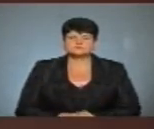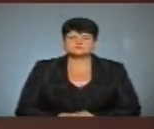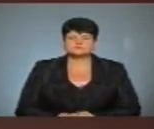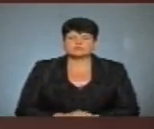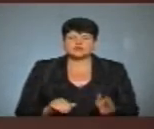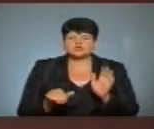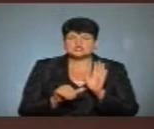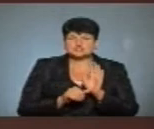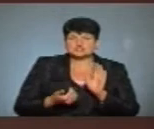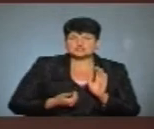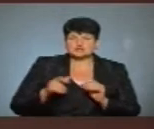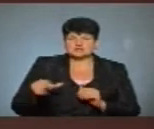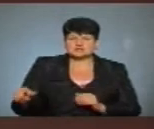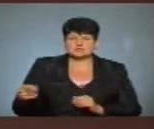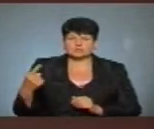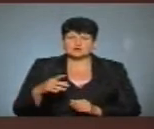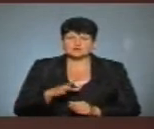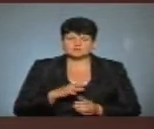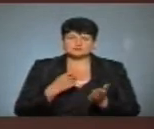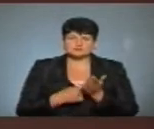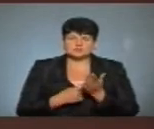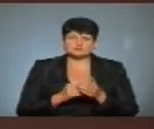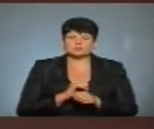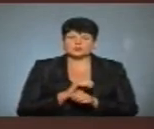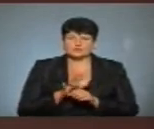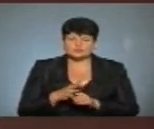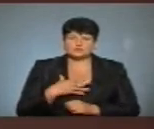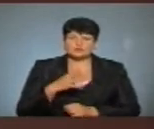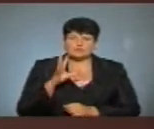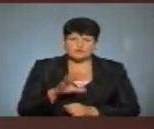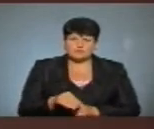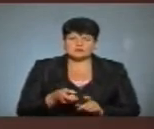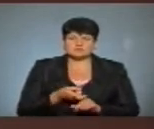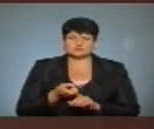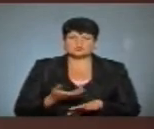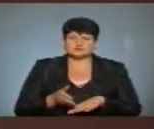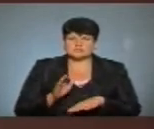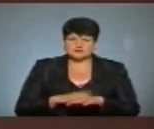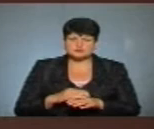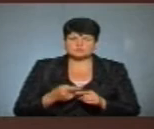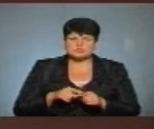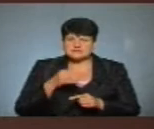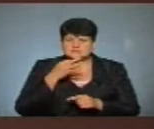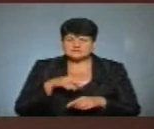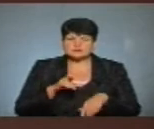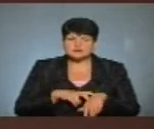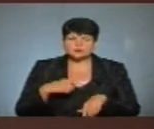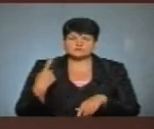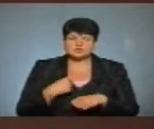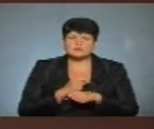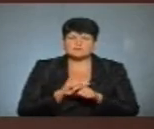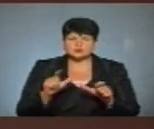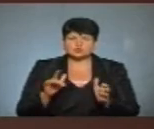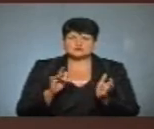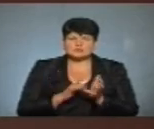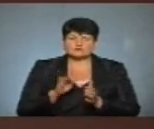6 жителів Тернопільщини, в яких був підтверджений ковід, померли через ускладнення. Про це розповів епідеміолог обласного лабораторного